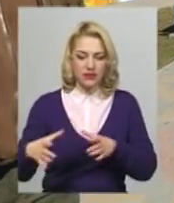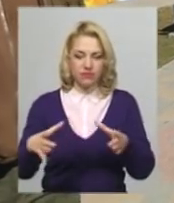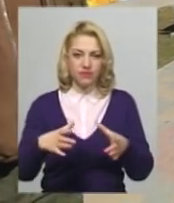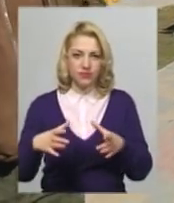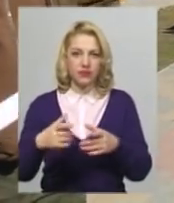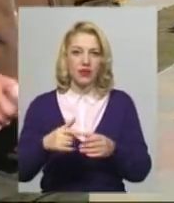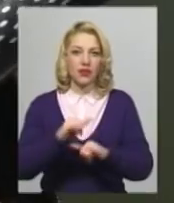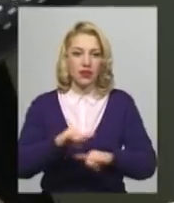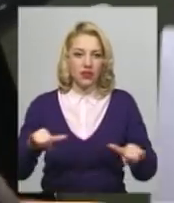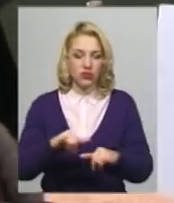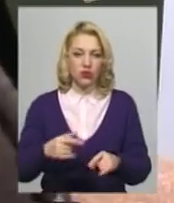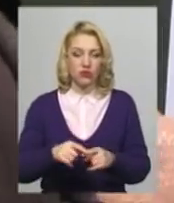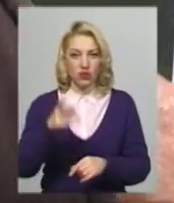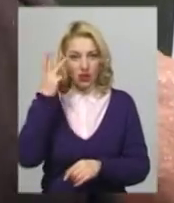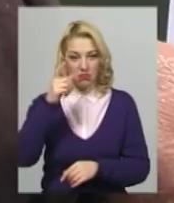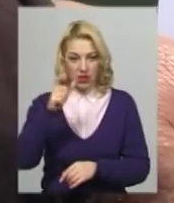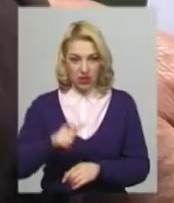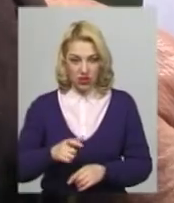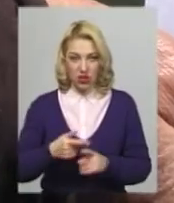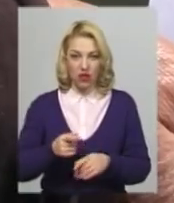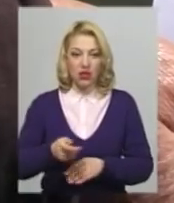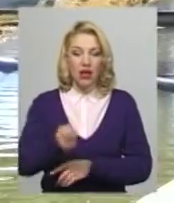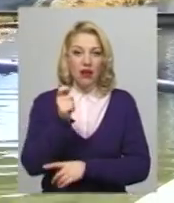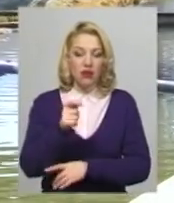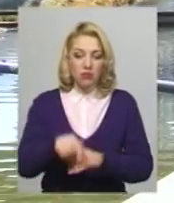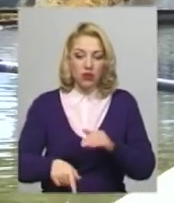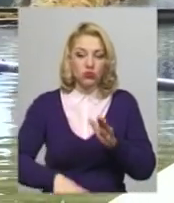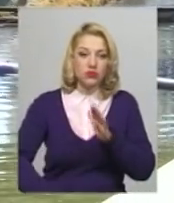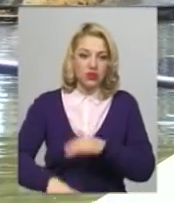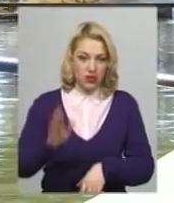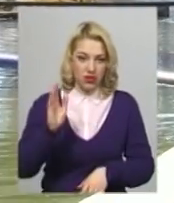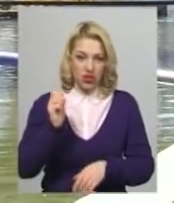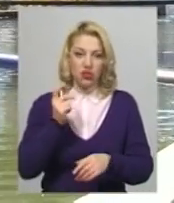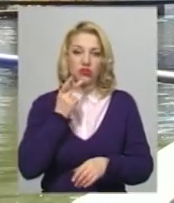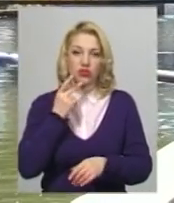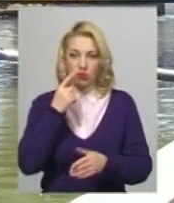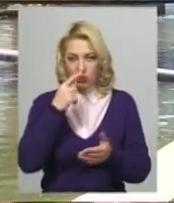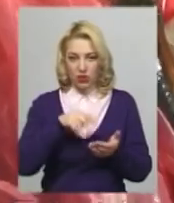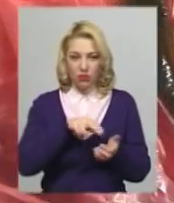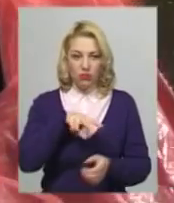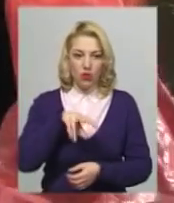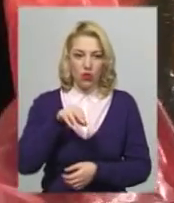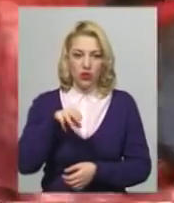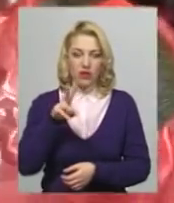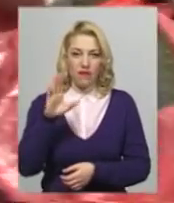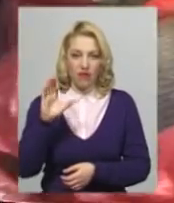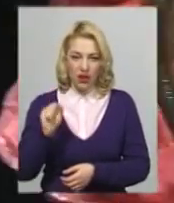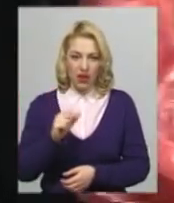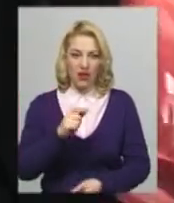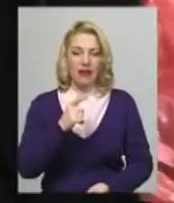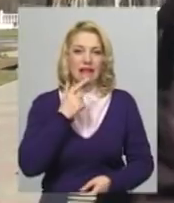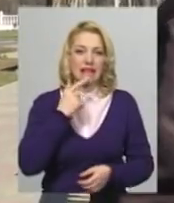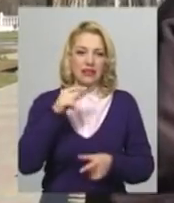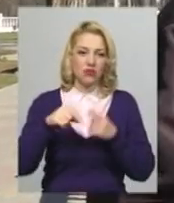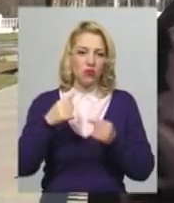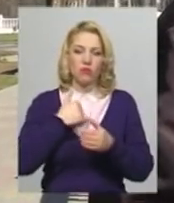Хмельничанин Валерій рибалить в парку на Південному Бузі з дитинства. Найчастіше йому попадається на гачок плотва та краснопірка. У мене нема снастів